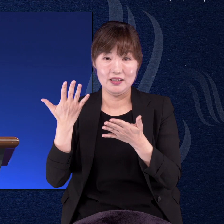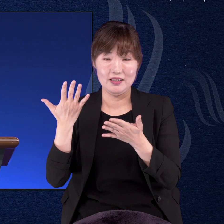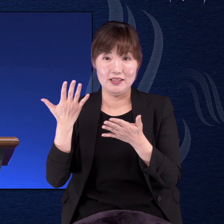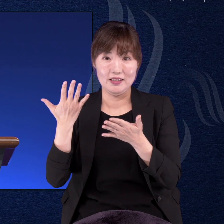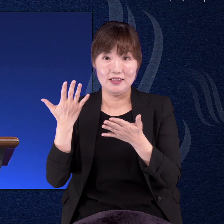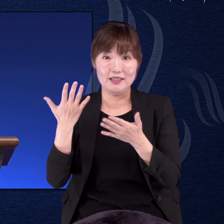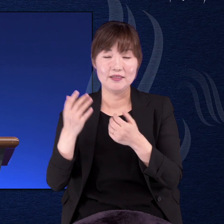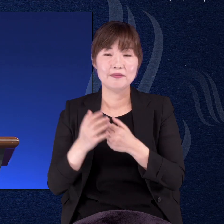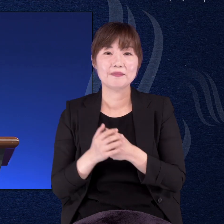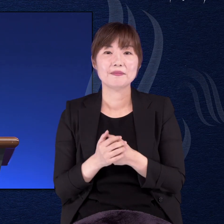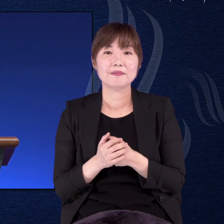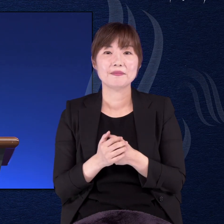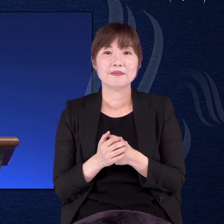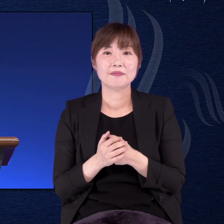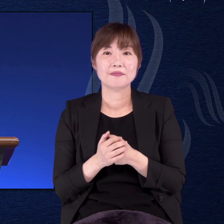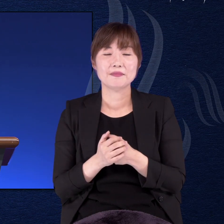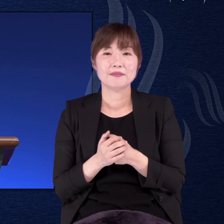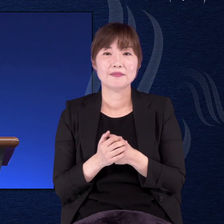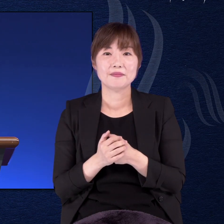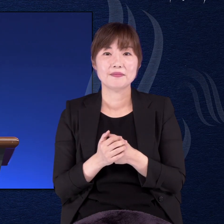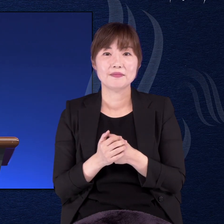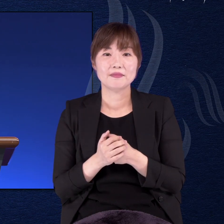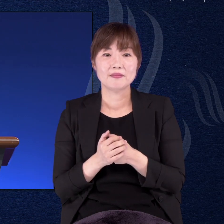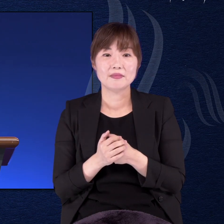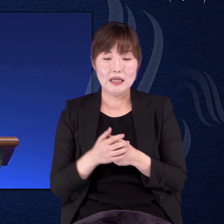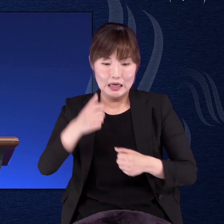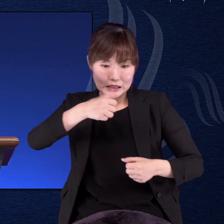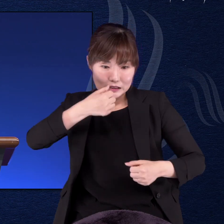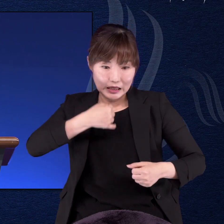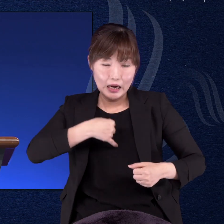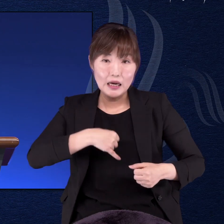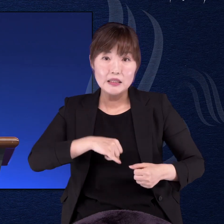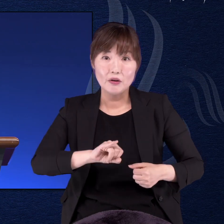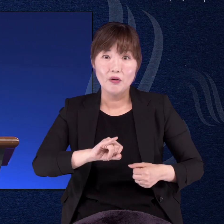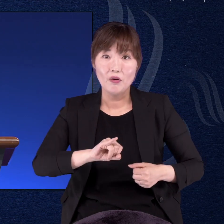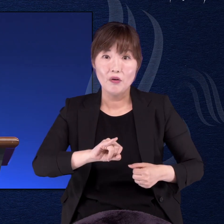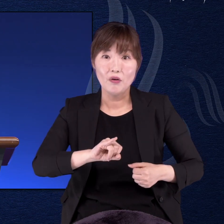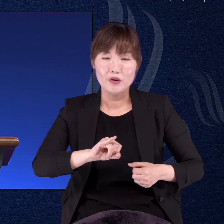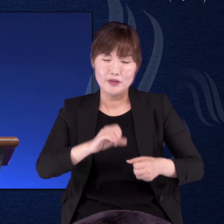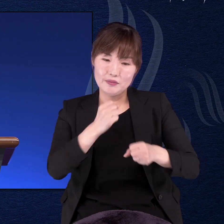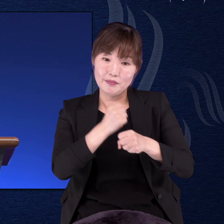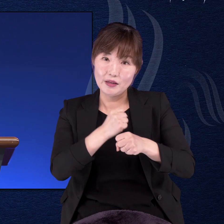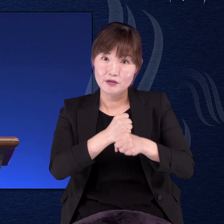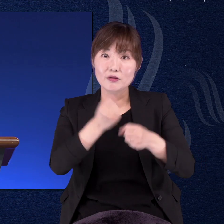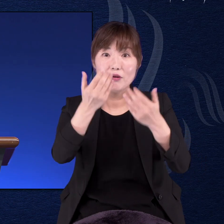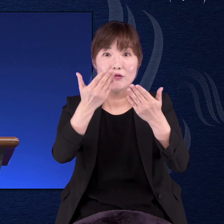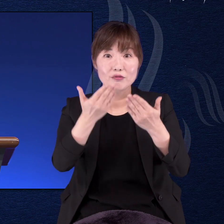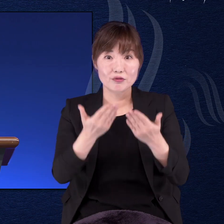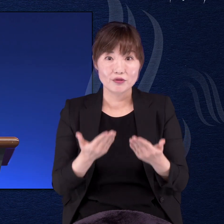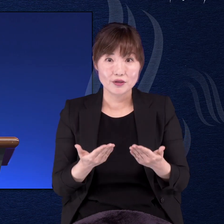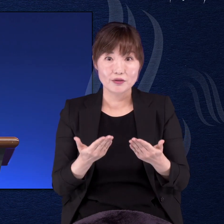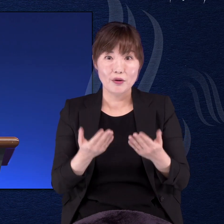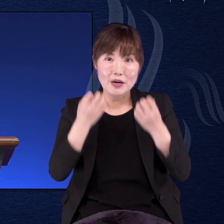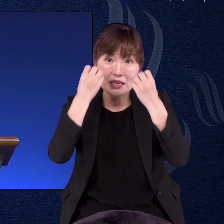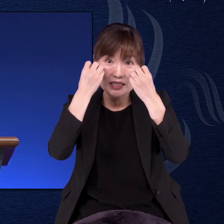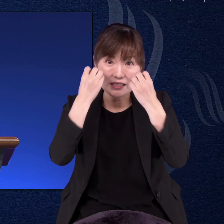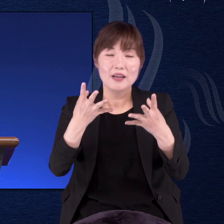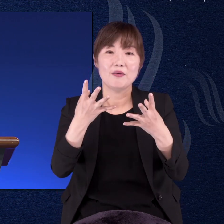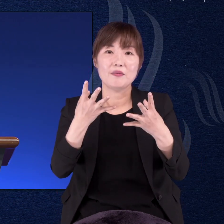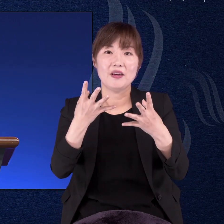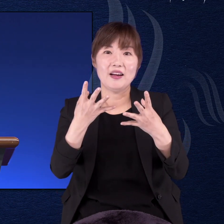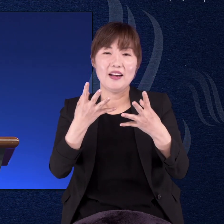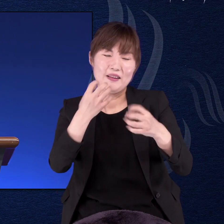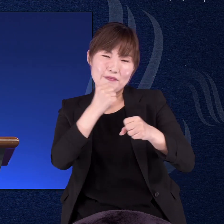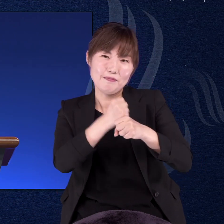하물며 이 아이의 주인이시고 창조자이신 하나님의 방법대로 키우지